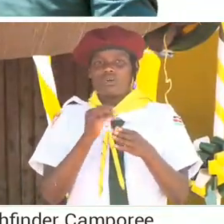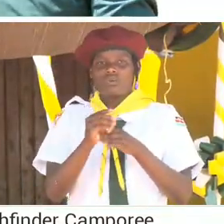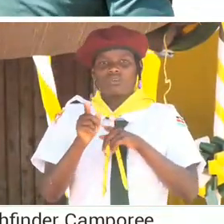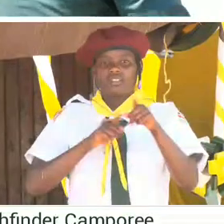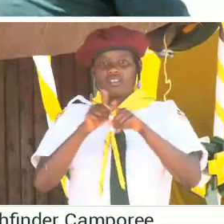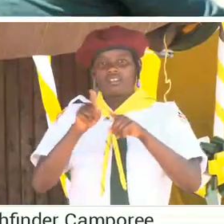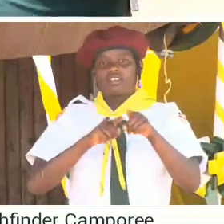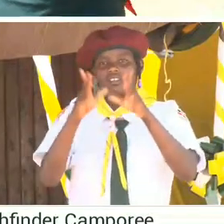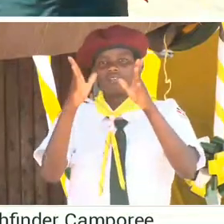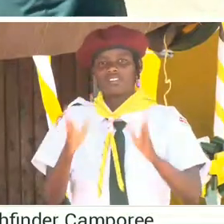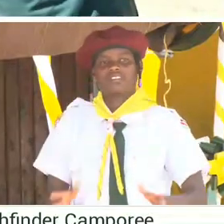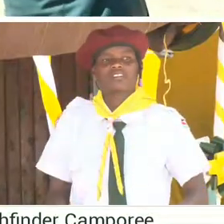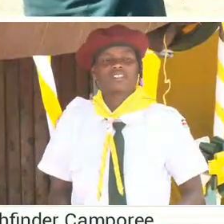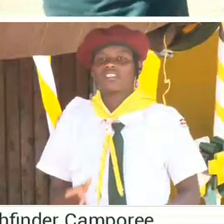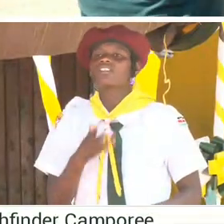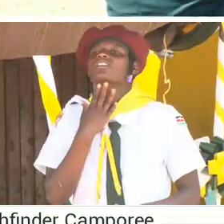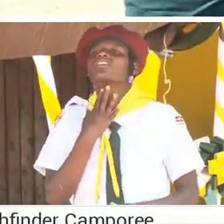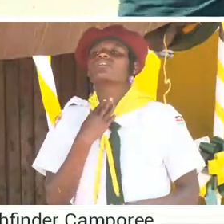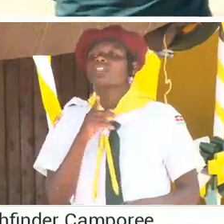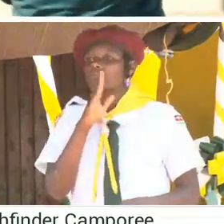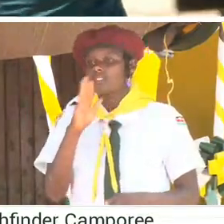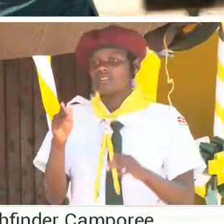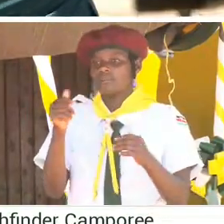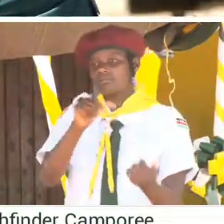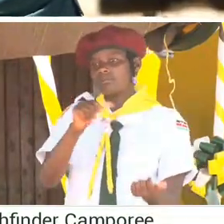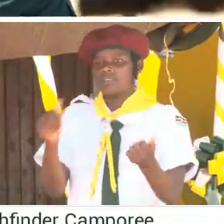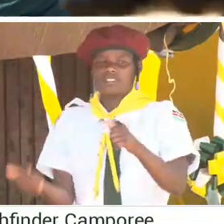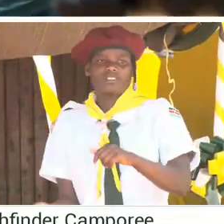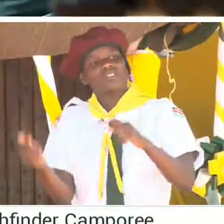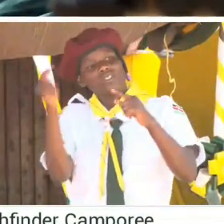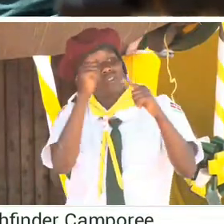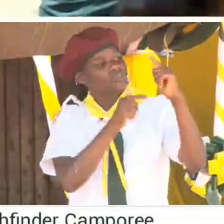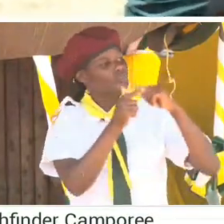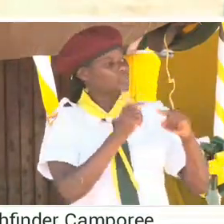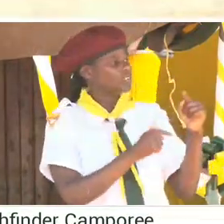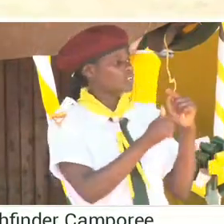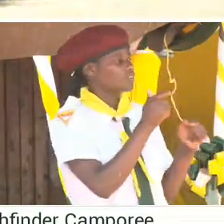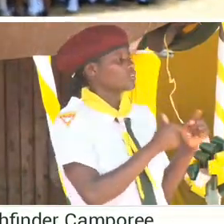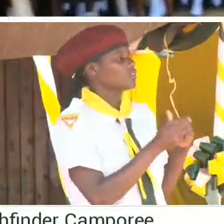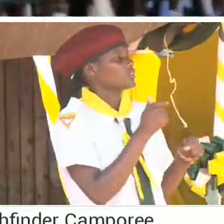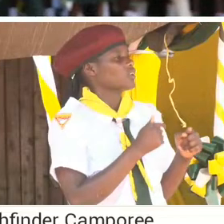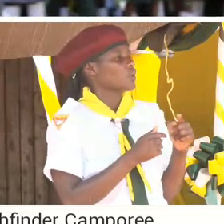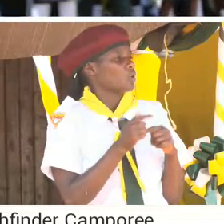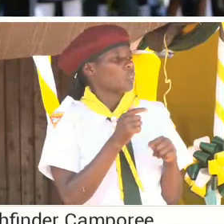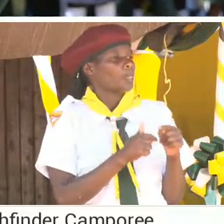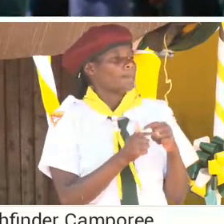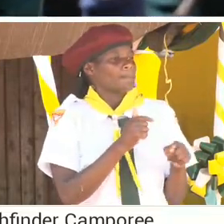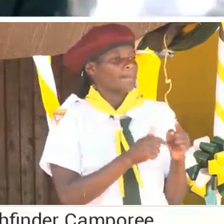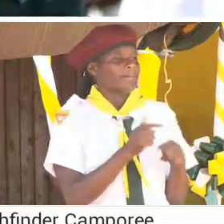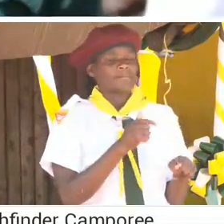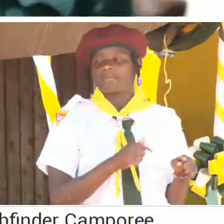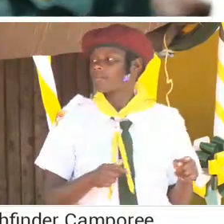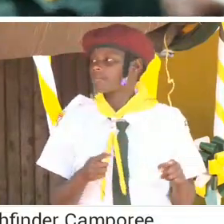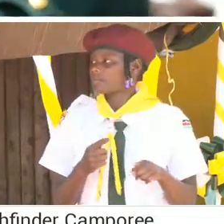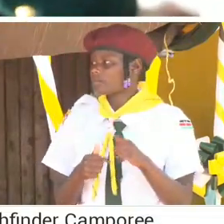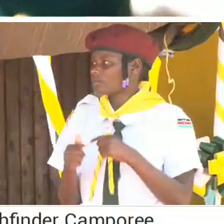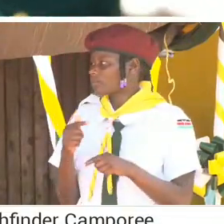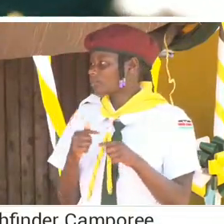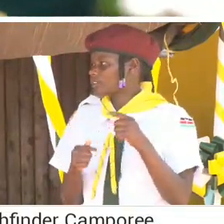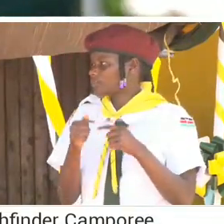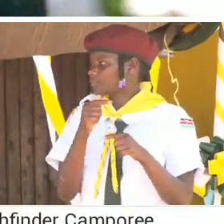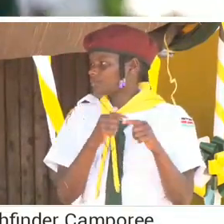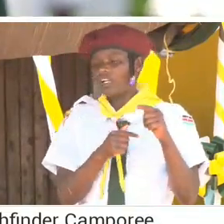upya na Yesu. Unatamani kubatizwa. Songa, njoo. Njoo. Usimwangalie mtu. Wewe sikia sauti ya Bwana inayosema moyoni